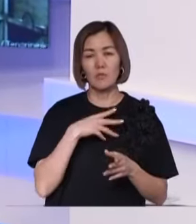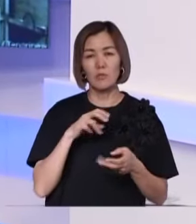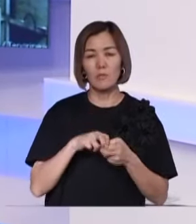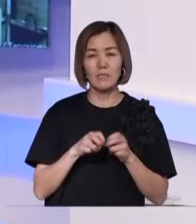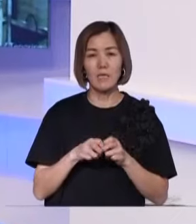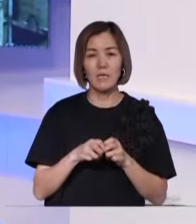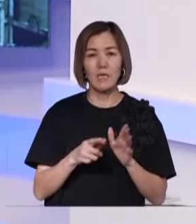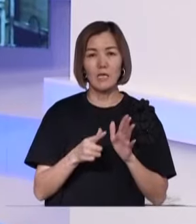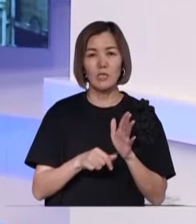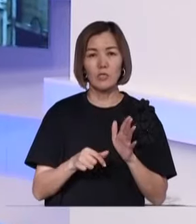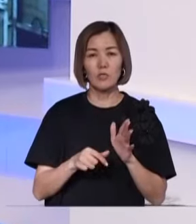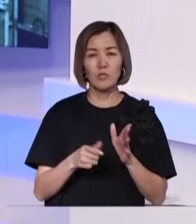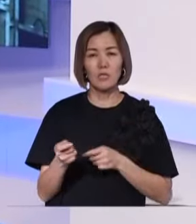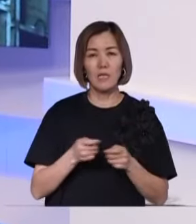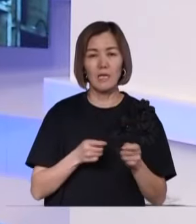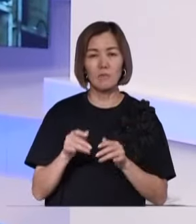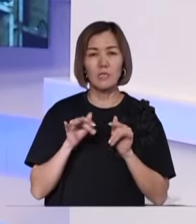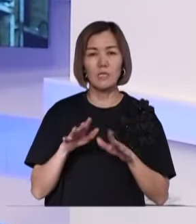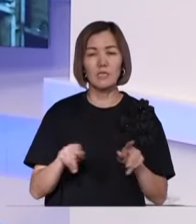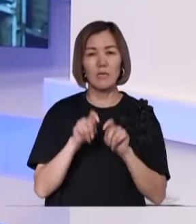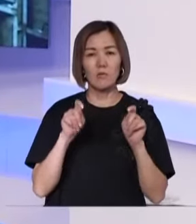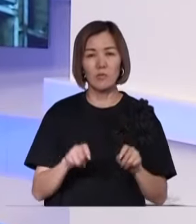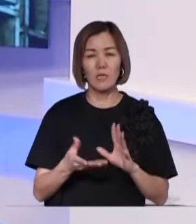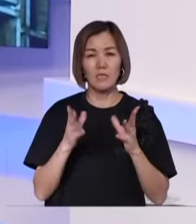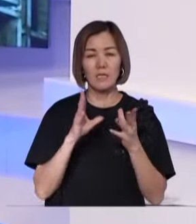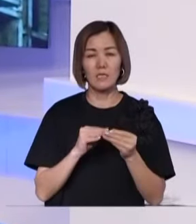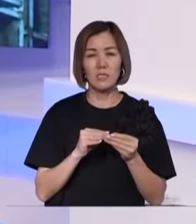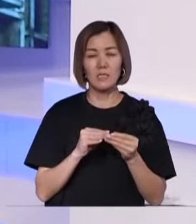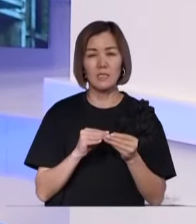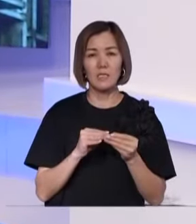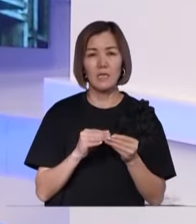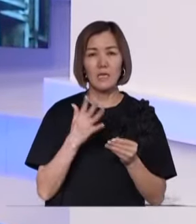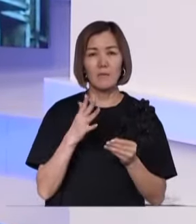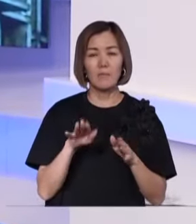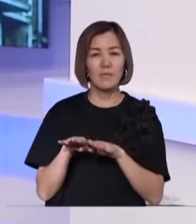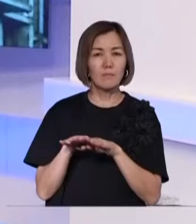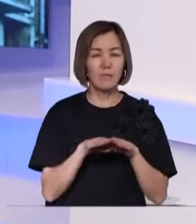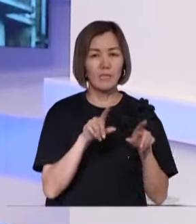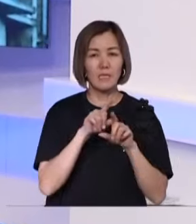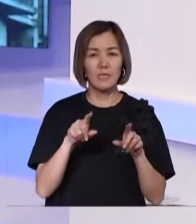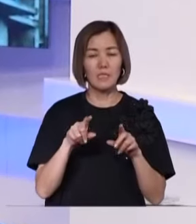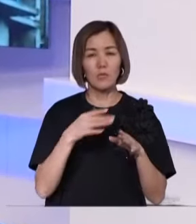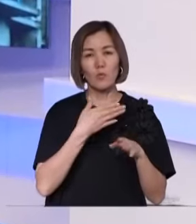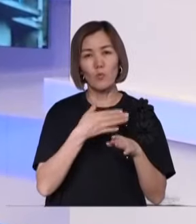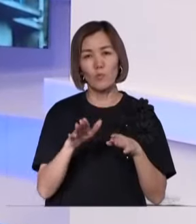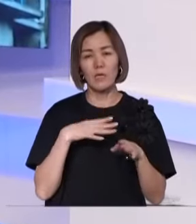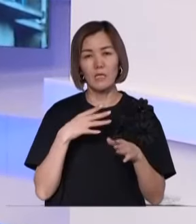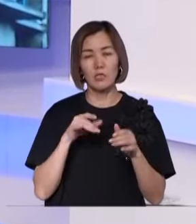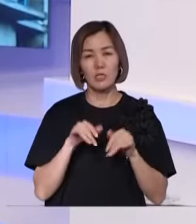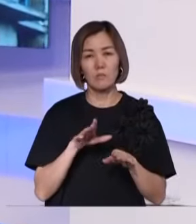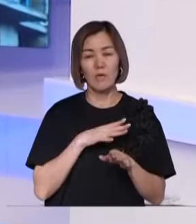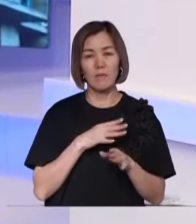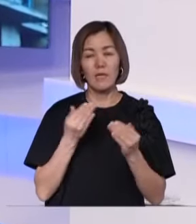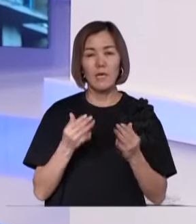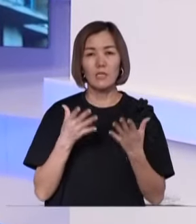қатысты былтыр 700-ден аса әкімшілік іс қозғалған. Нәтижесінде өңір аумағындағы 5 бірдей нысанды бұзу туралы шешім қабылданды.